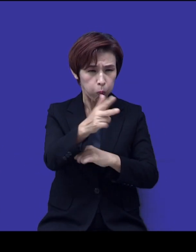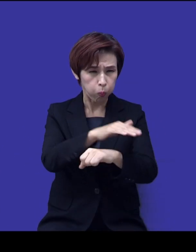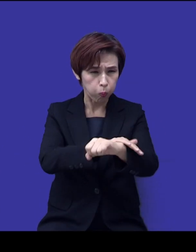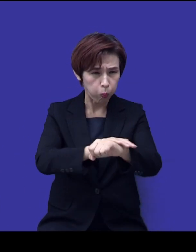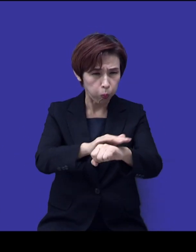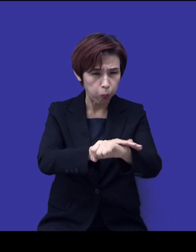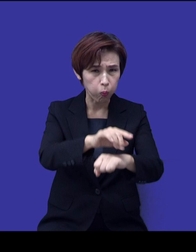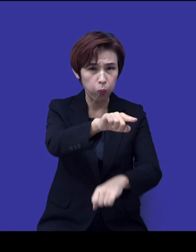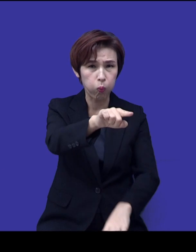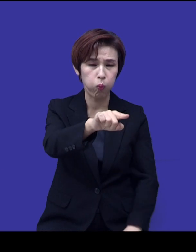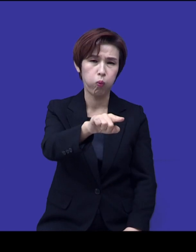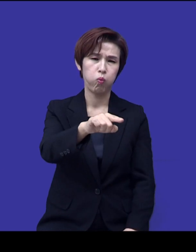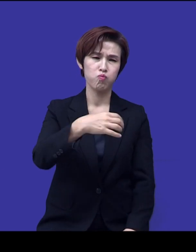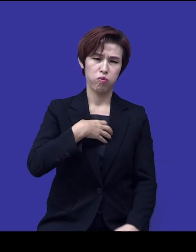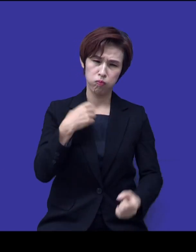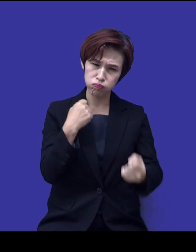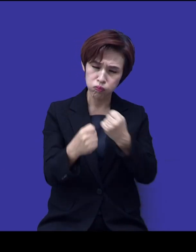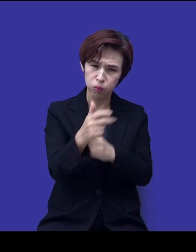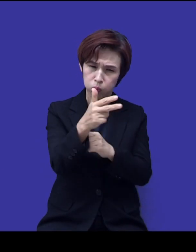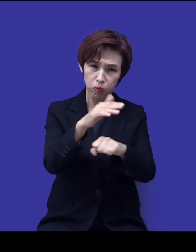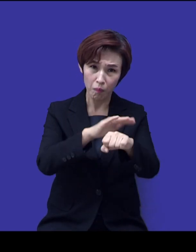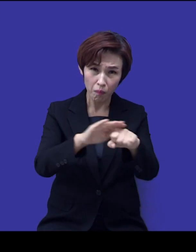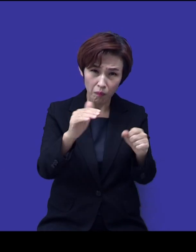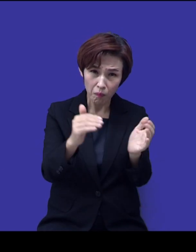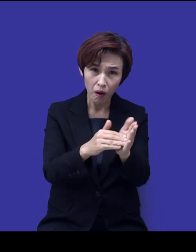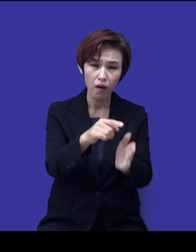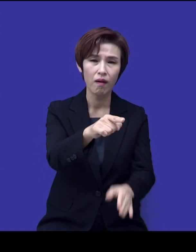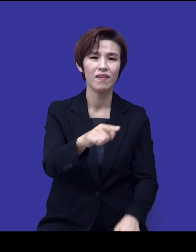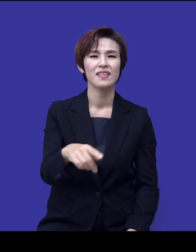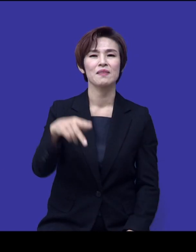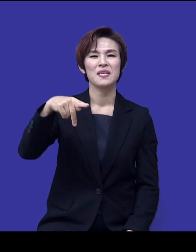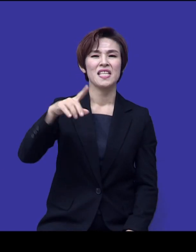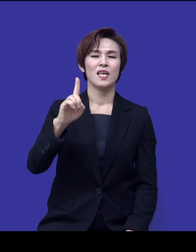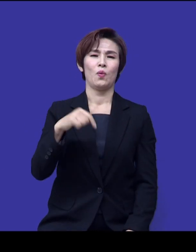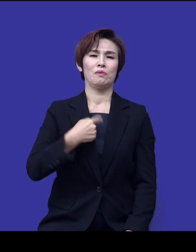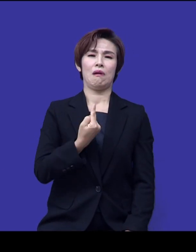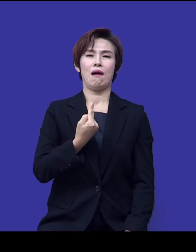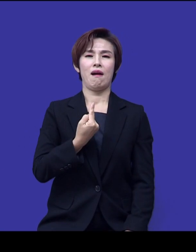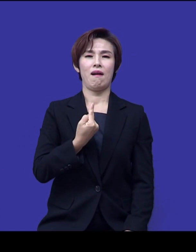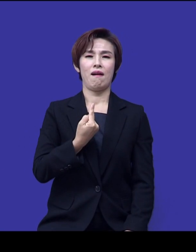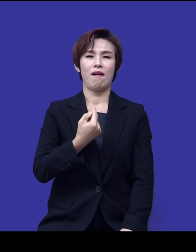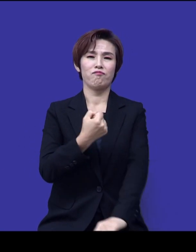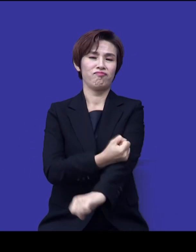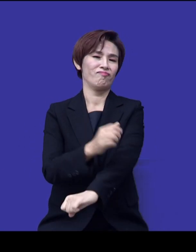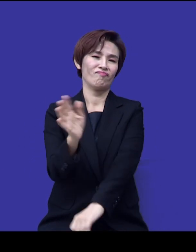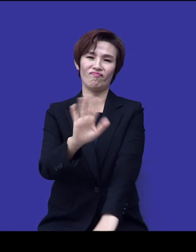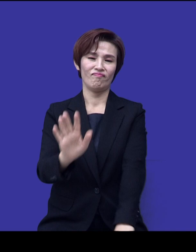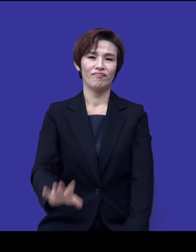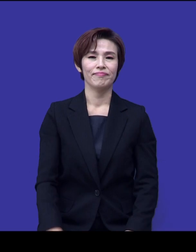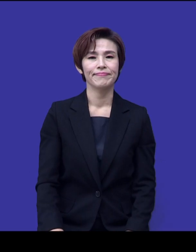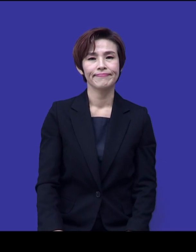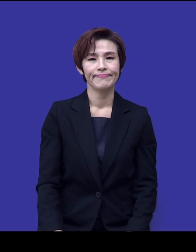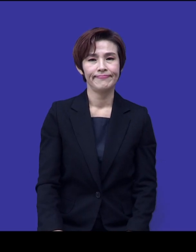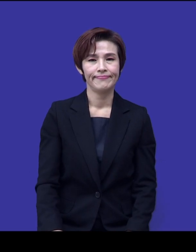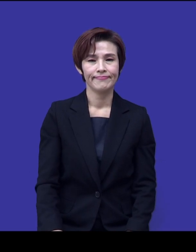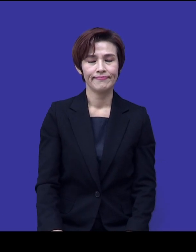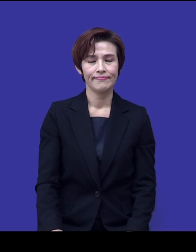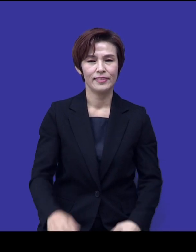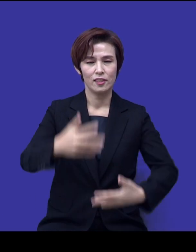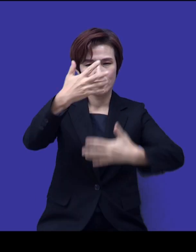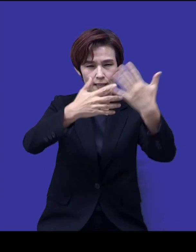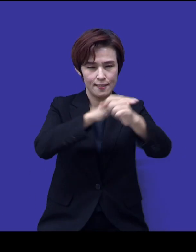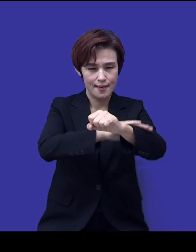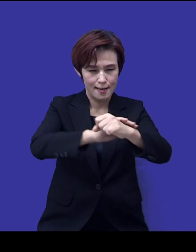다들 너무 열심히 해주신 덕이지 뭐 PD의 덕이나 누구 한 사람의 덕은 아니었던 것 같아요. 그러니까 그 한 컷의 그림을 잡기 위해서 막 위험도 네.